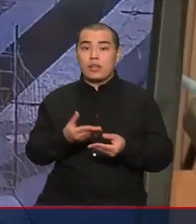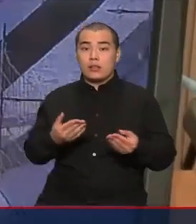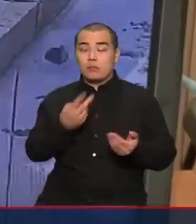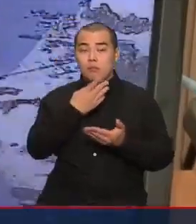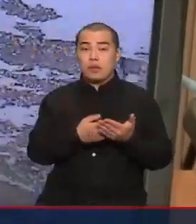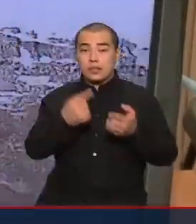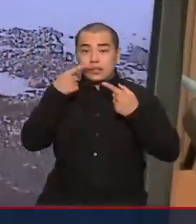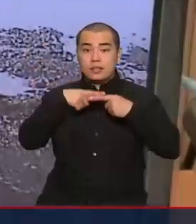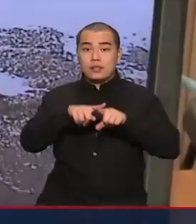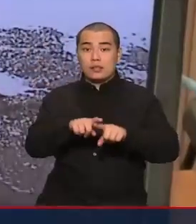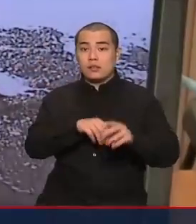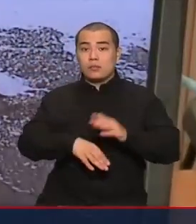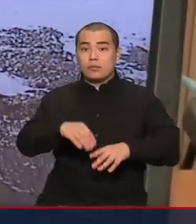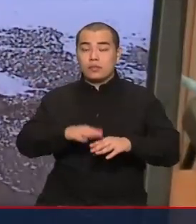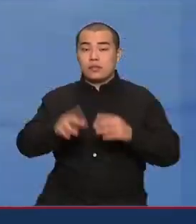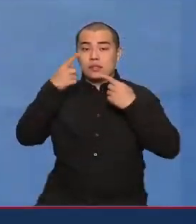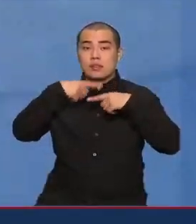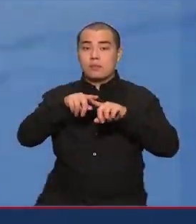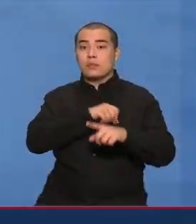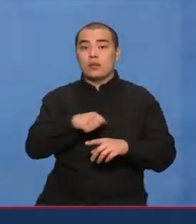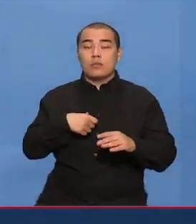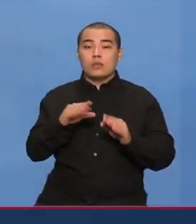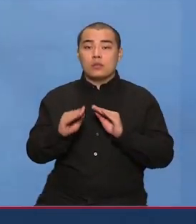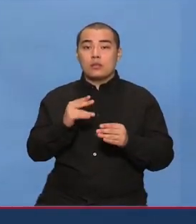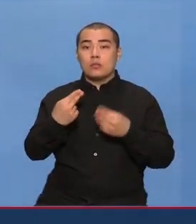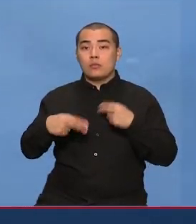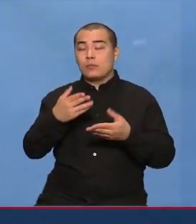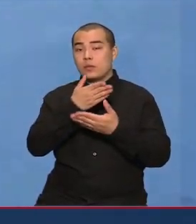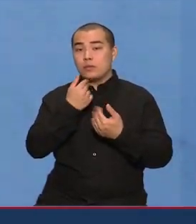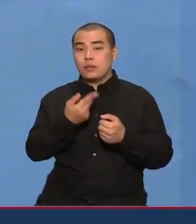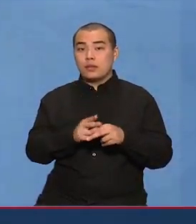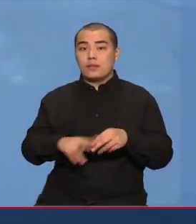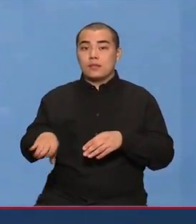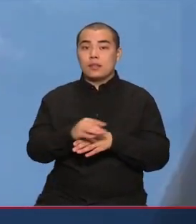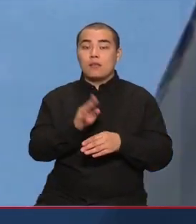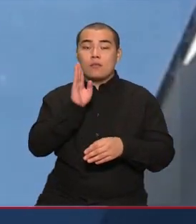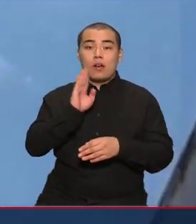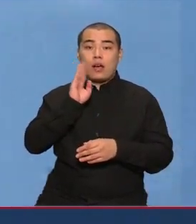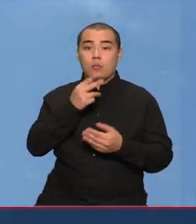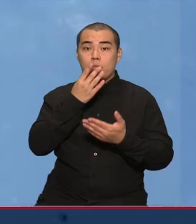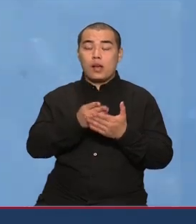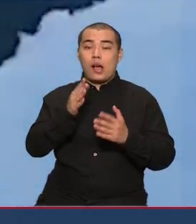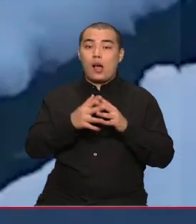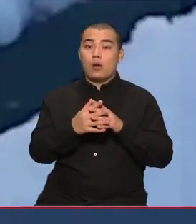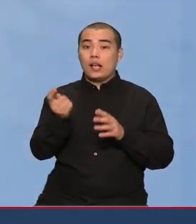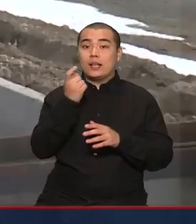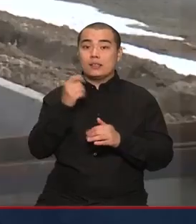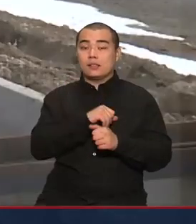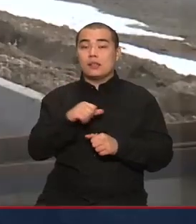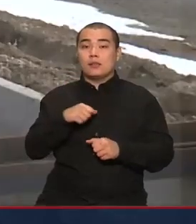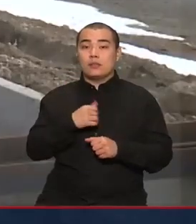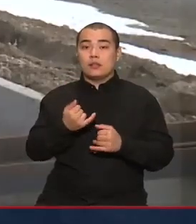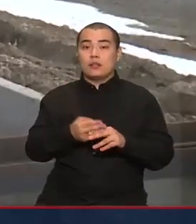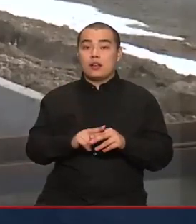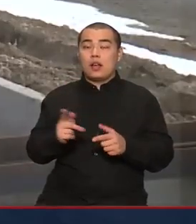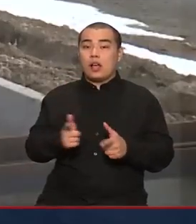түгілі қолданыстағы гидротехникалық нысандардың сұрауы жоқ. Қысқасы, қарғын суды ауыл шаруашылық қажетіне жарату үшін жоспар